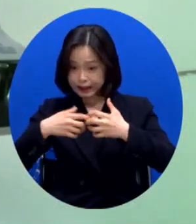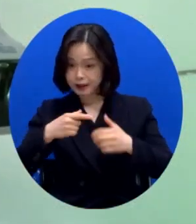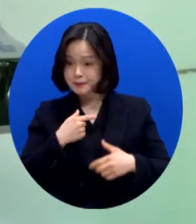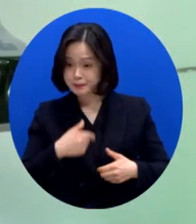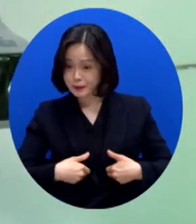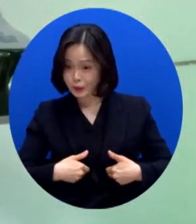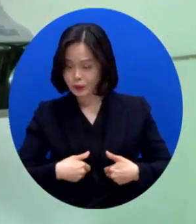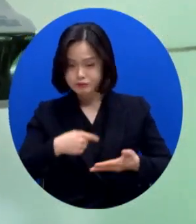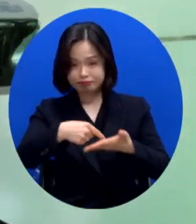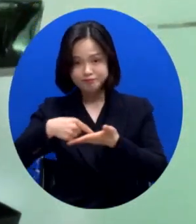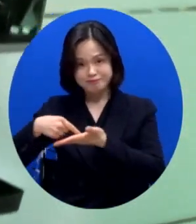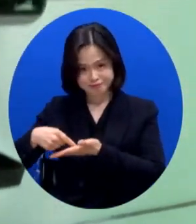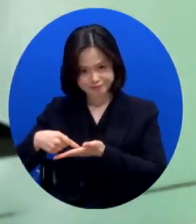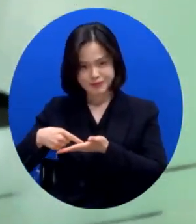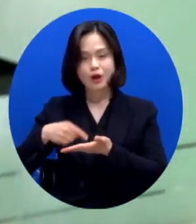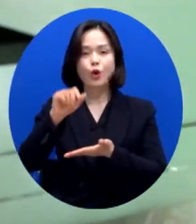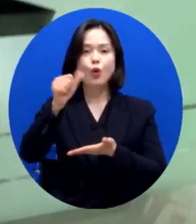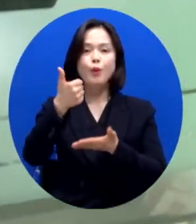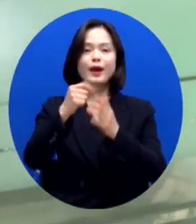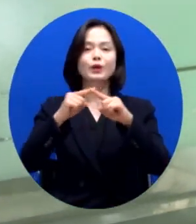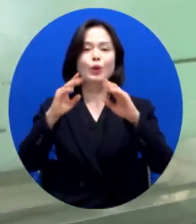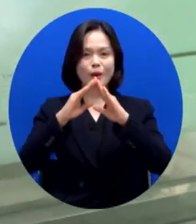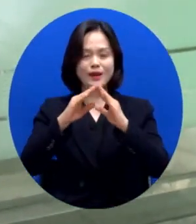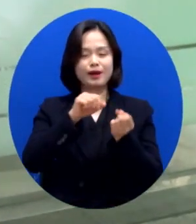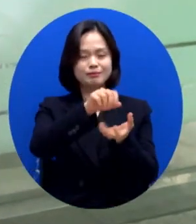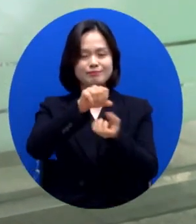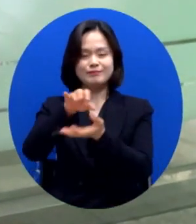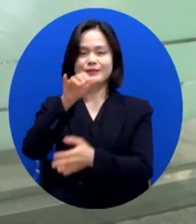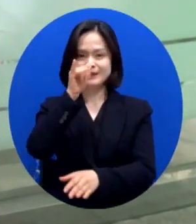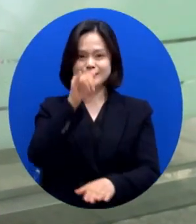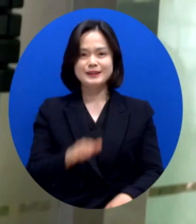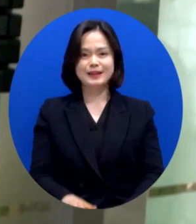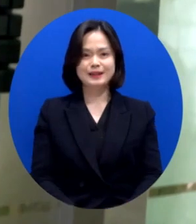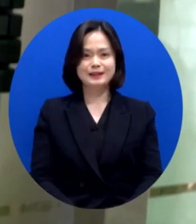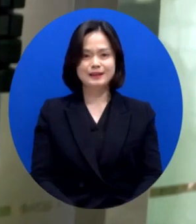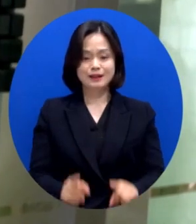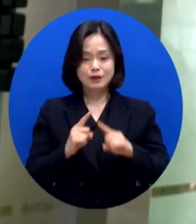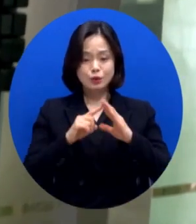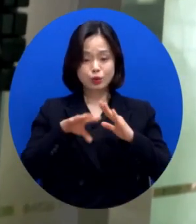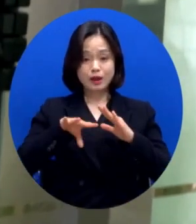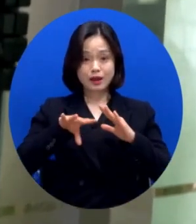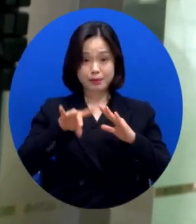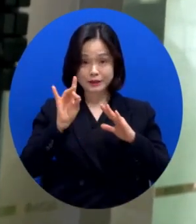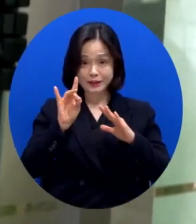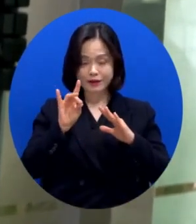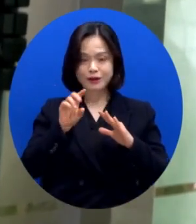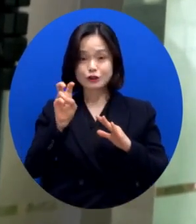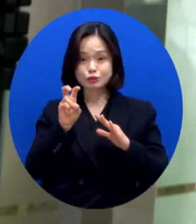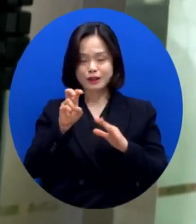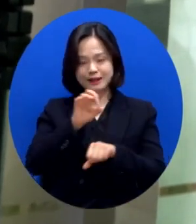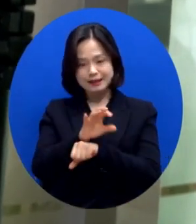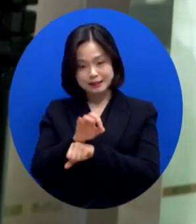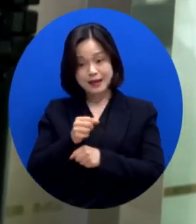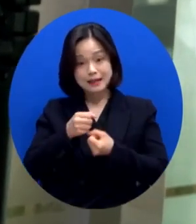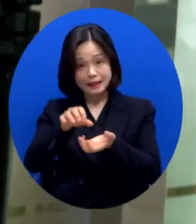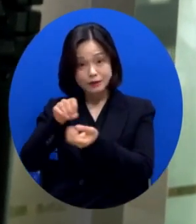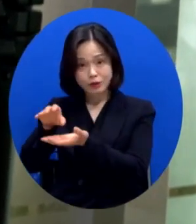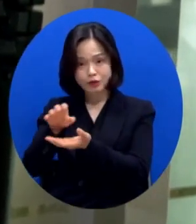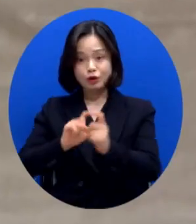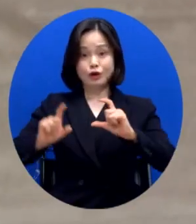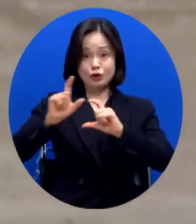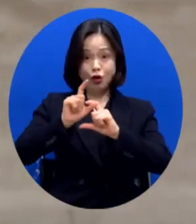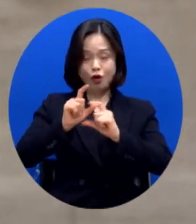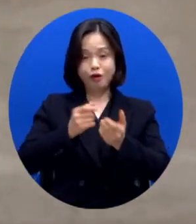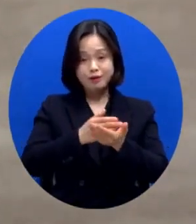미자립교회에 손소독기를 보냈습니다. 손소독기는 교회에서 20개를 구입해 나누는 것을 시작으로 많은 성도들이 참여해